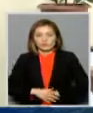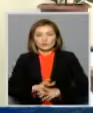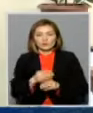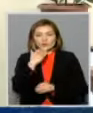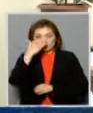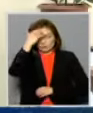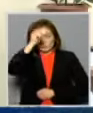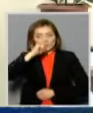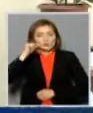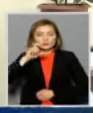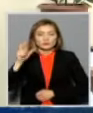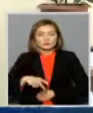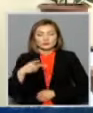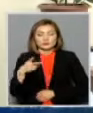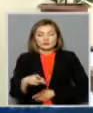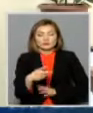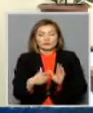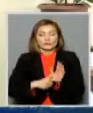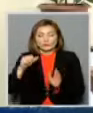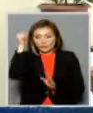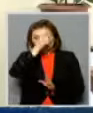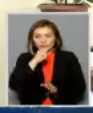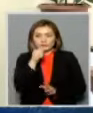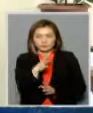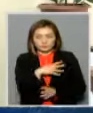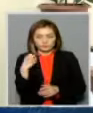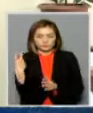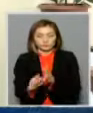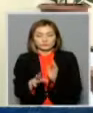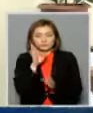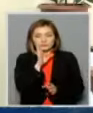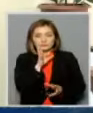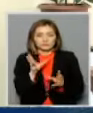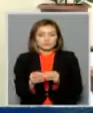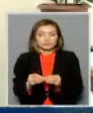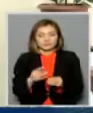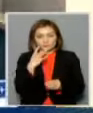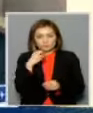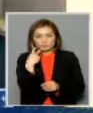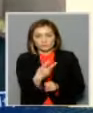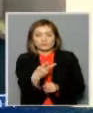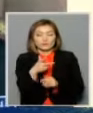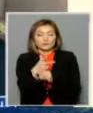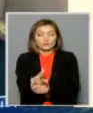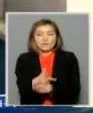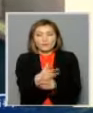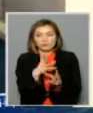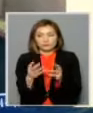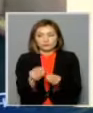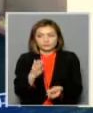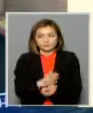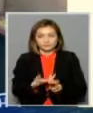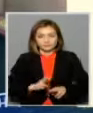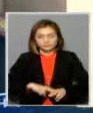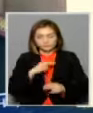Летом прошлого года гражданин 2007 года рождения прыгнул в воду. К счастью, я увидел в камере видеонаблюдение